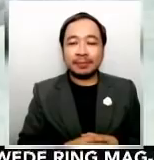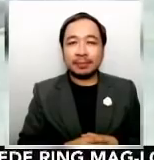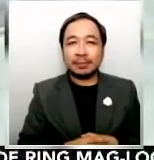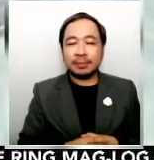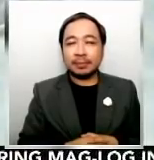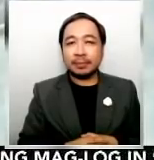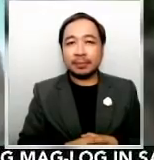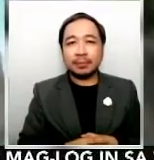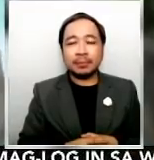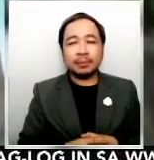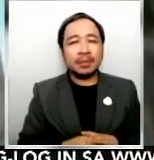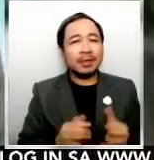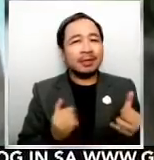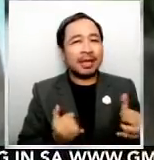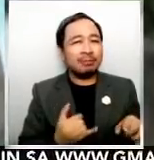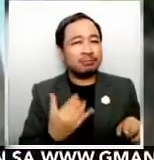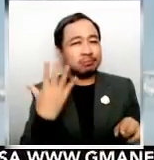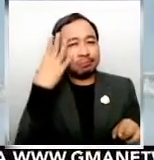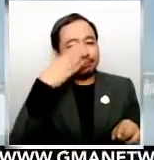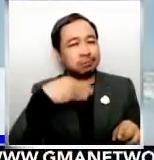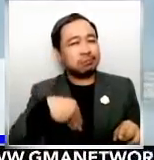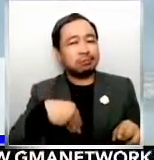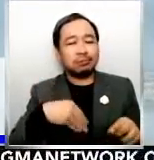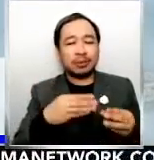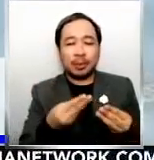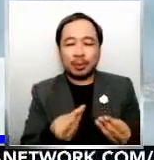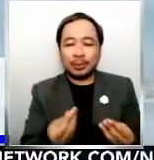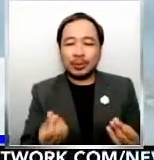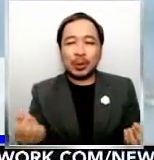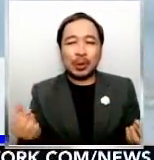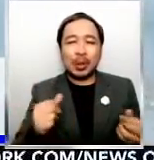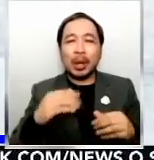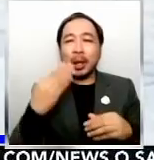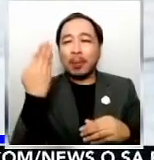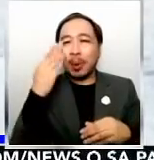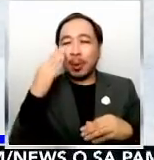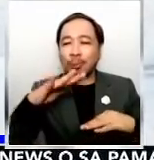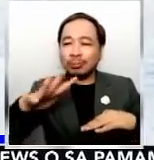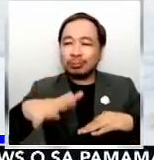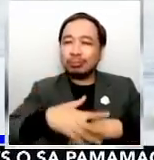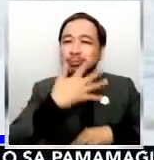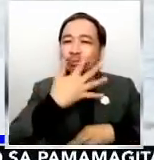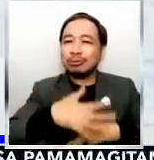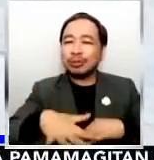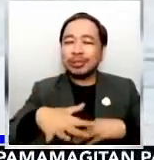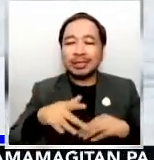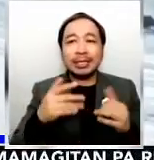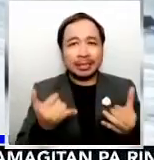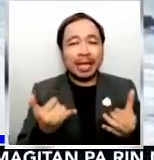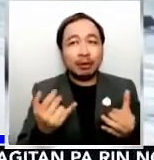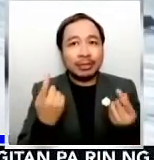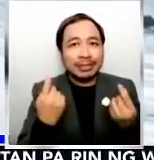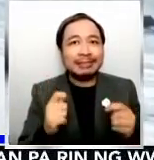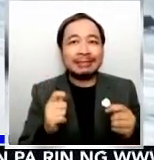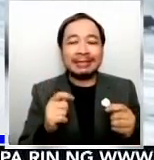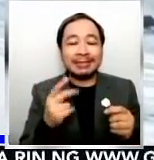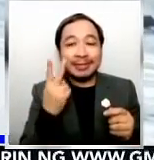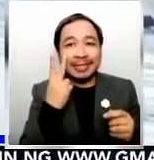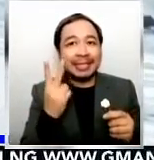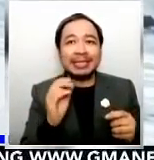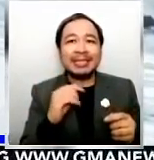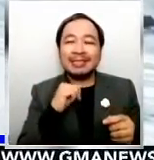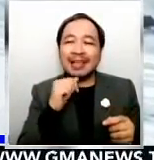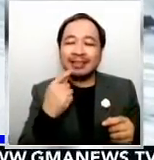Ang maputing buhangin at asul na tubig ng Boracay matitikman na ng walang RT-PCR test ng mga fully vaccinated na turista. Hindi na kasi ito